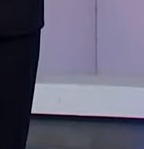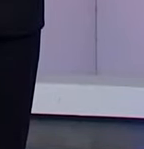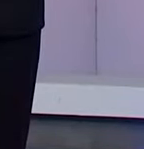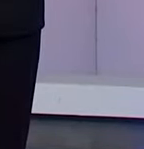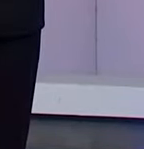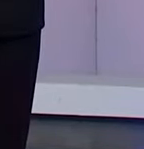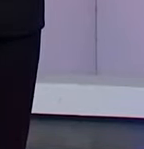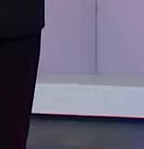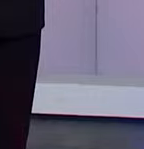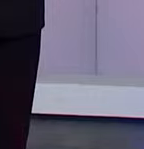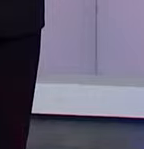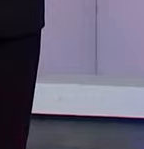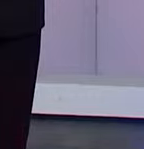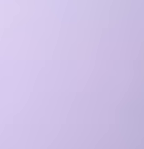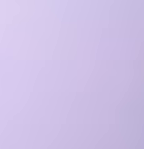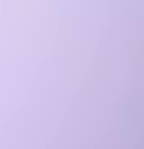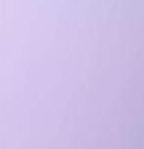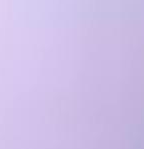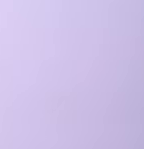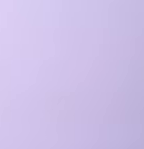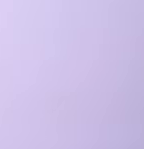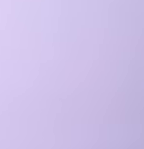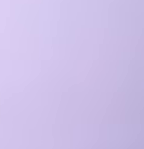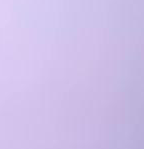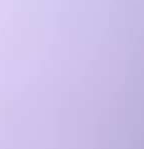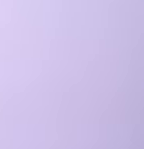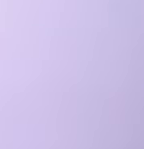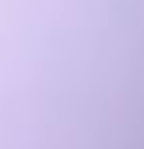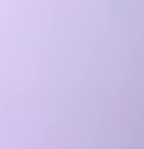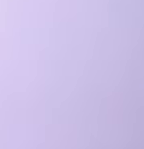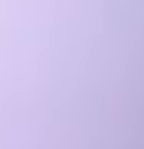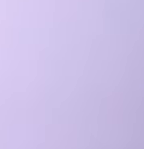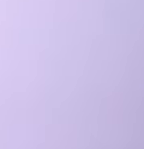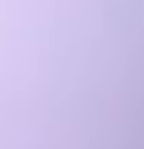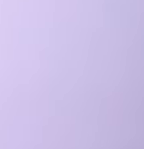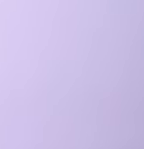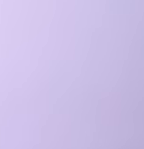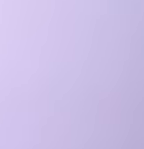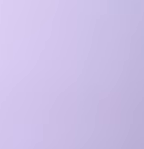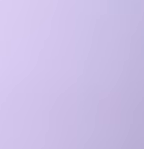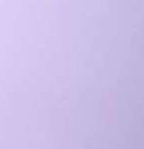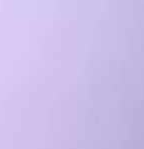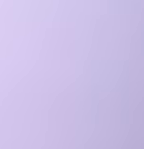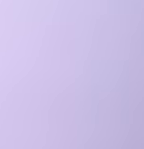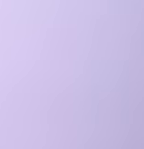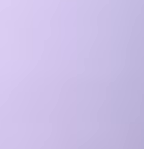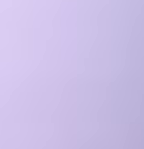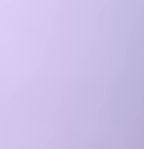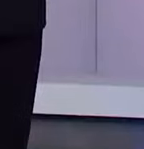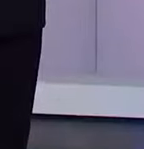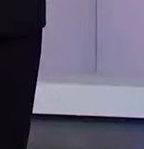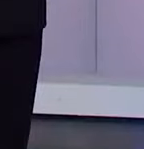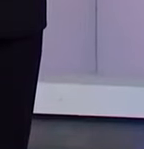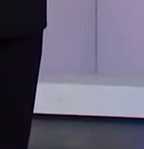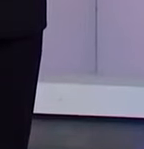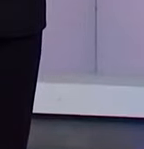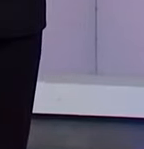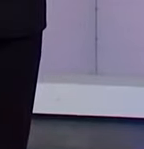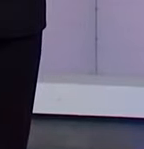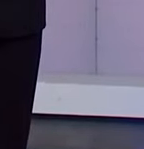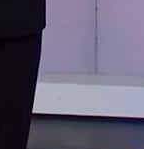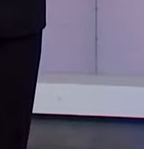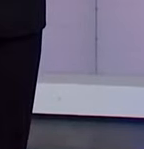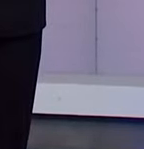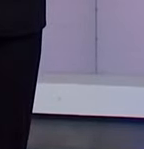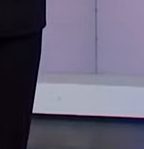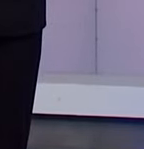dalawang pagkilalang iginawad nyo sa 24 oras, ang Anak TV Seal Award at itong pagkilala bilang